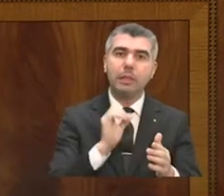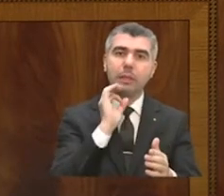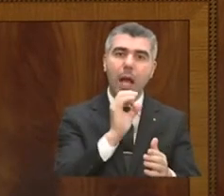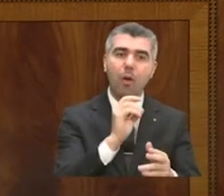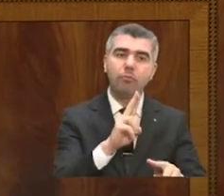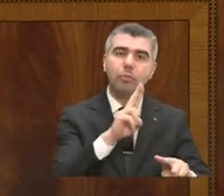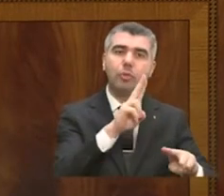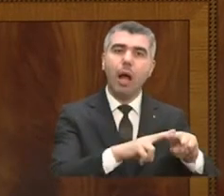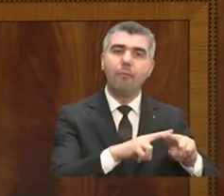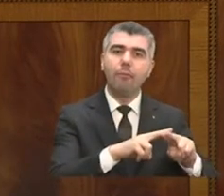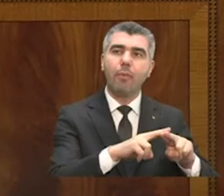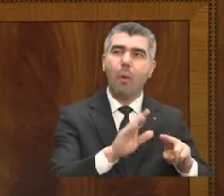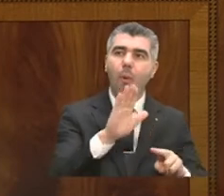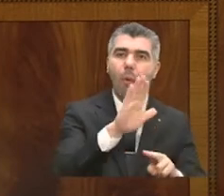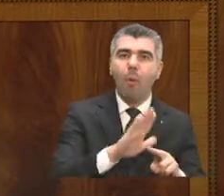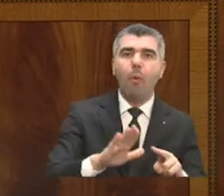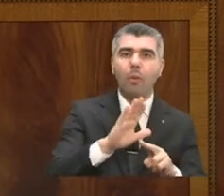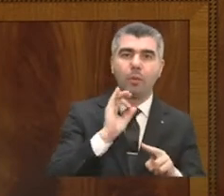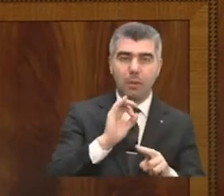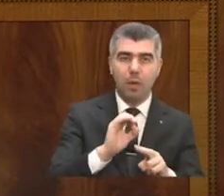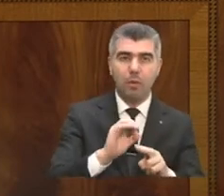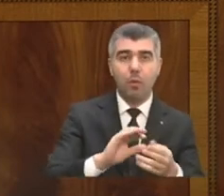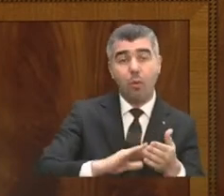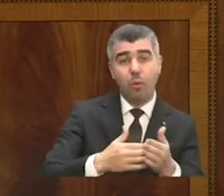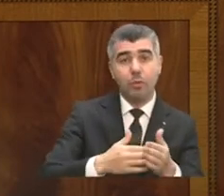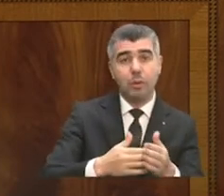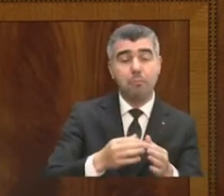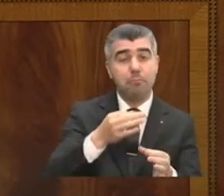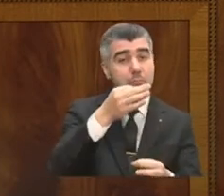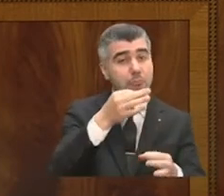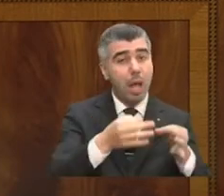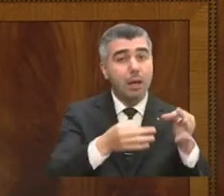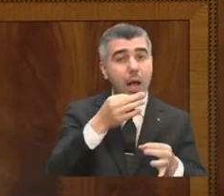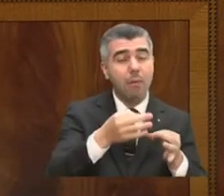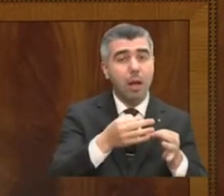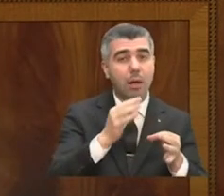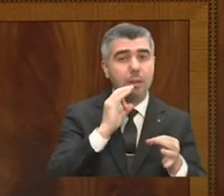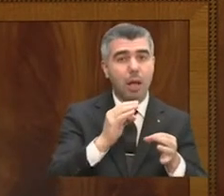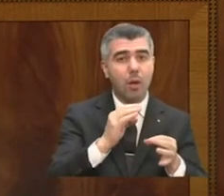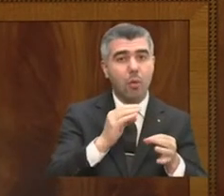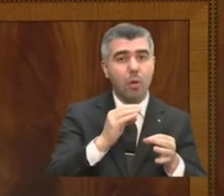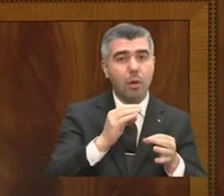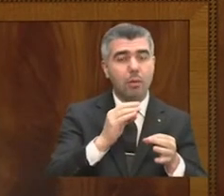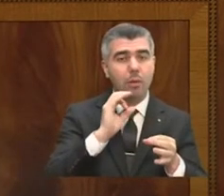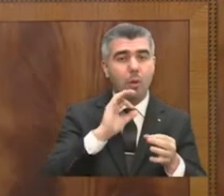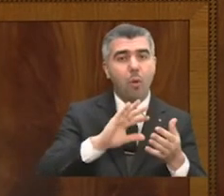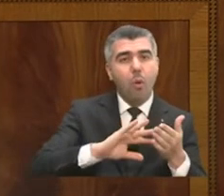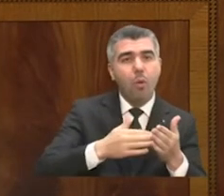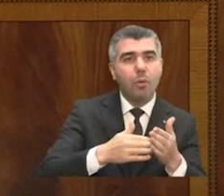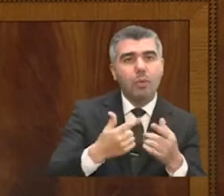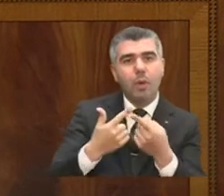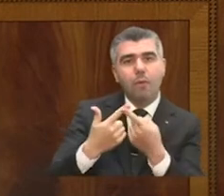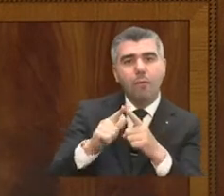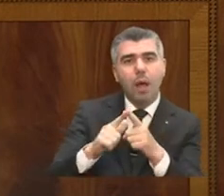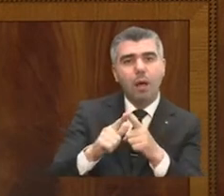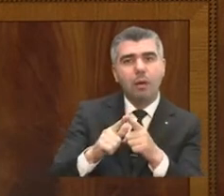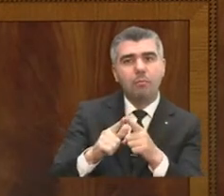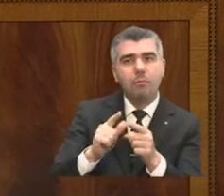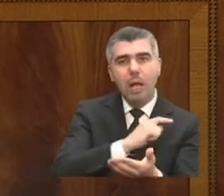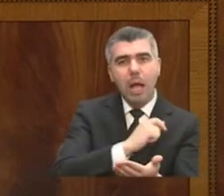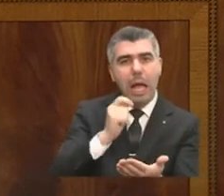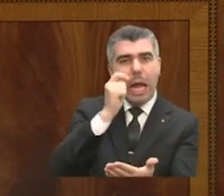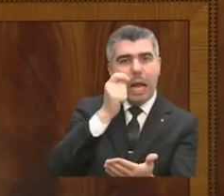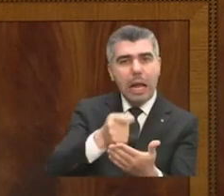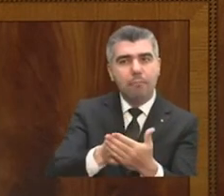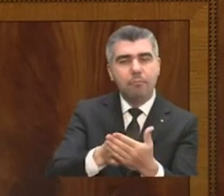dans les affaires de leur pays, mais malheureusement ils